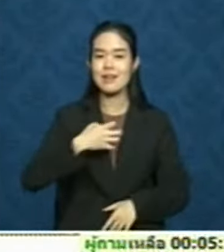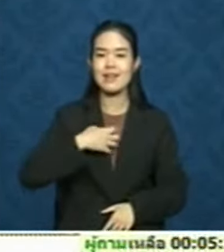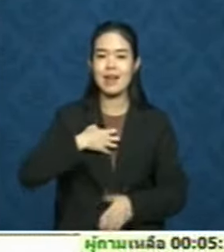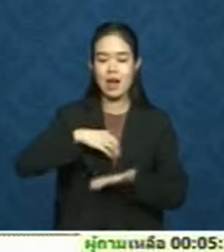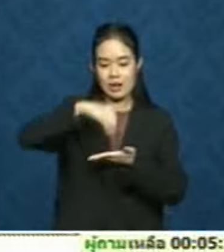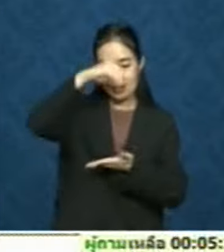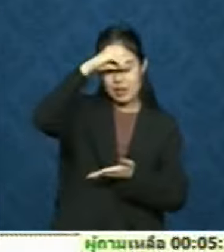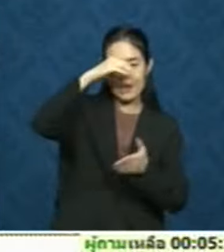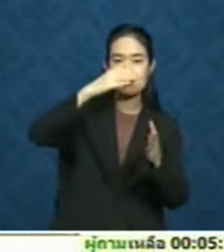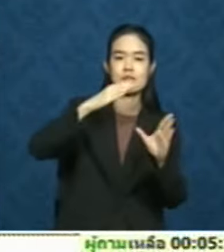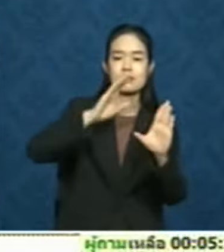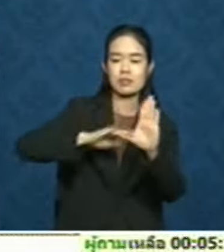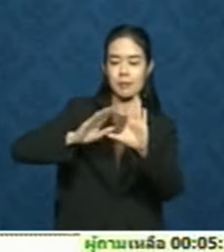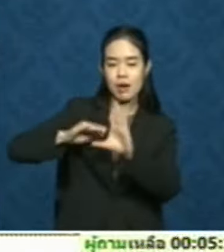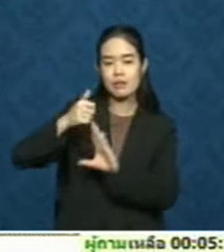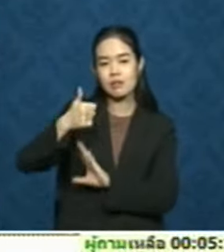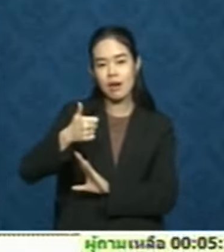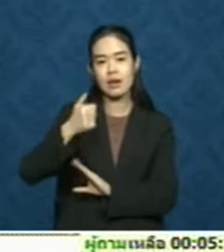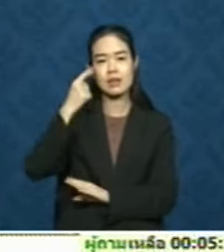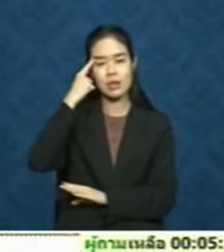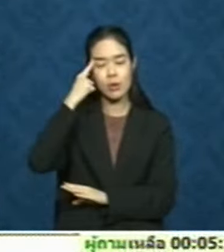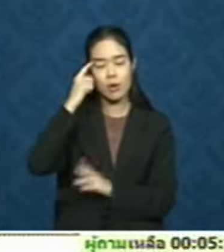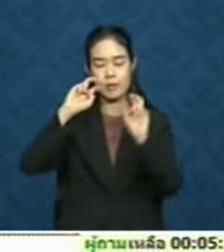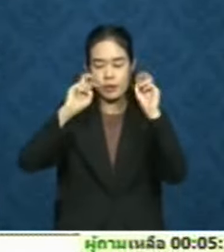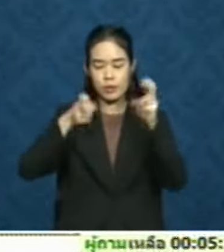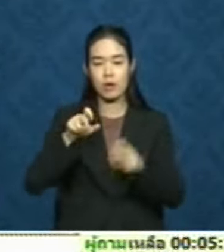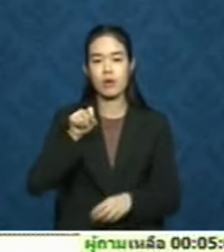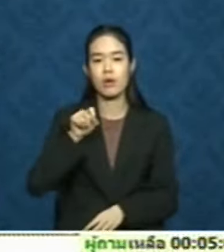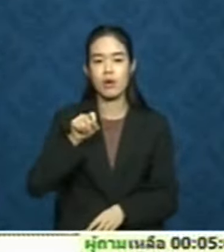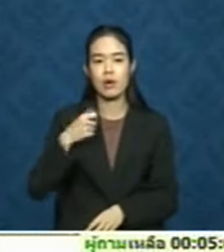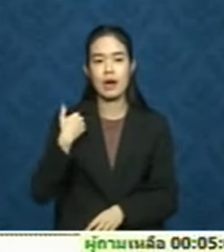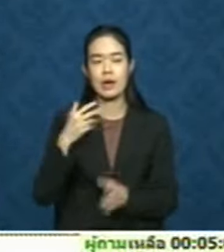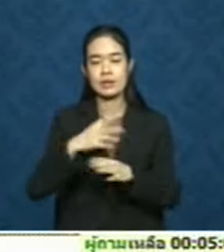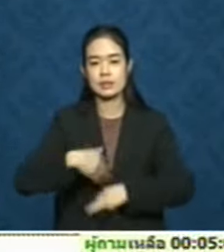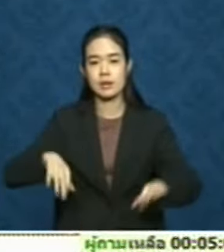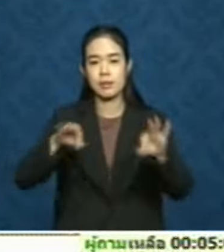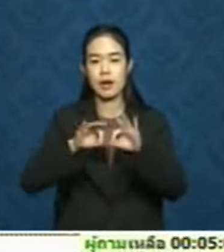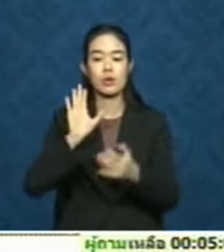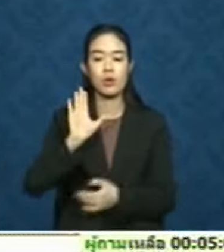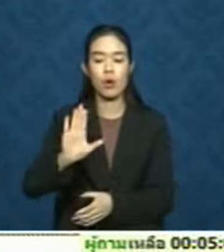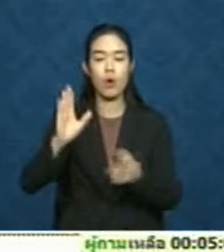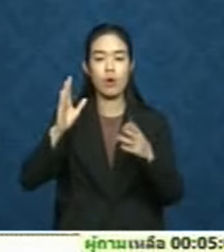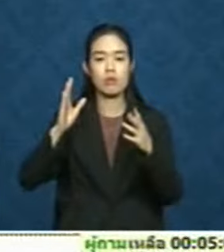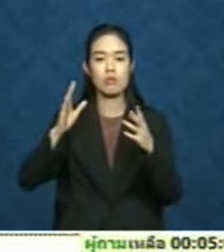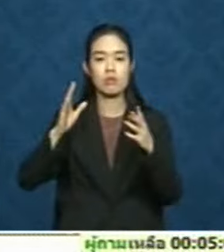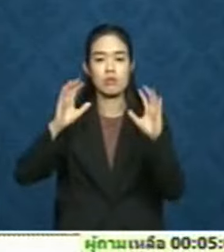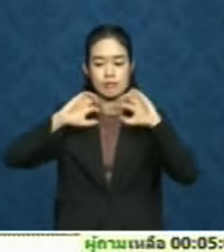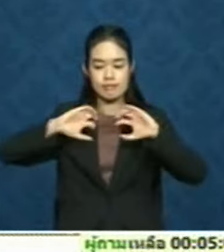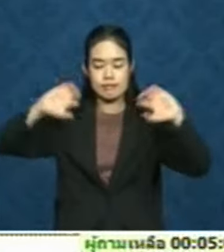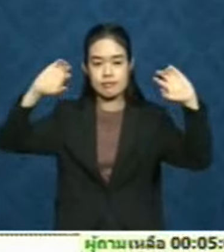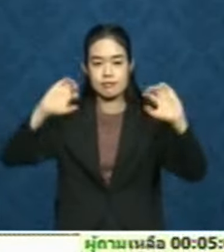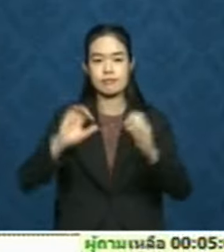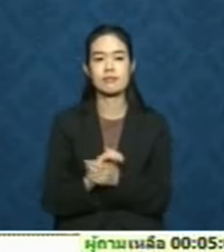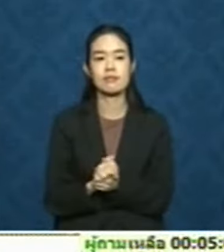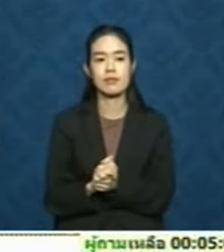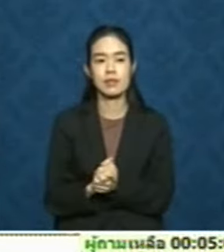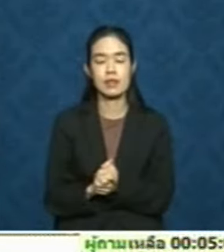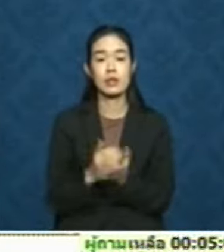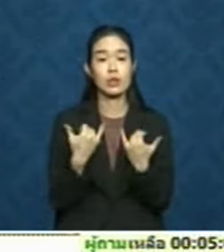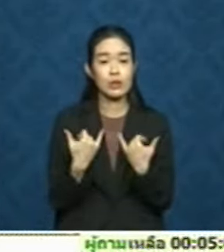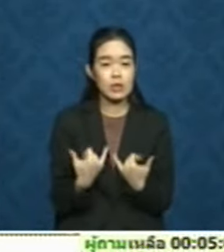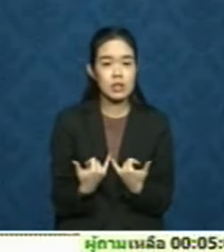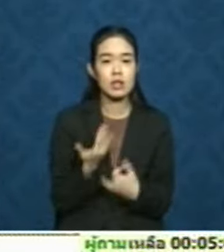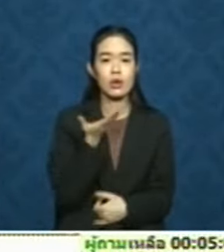ามารถเข้ามาเรียนได้ผมคิดว่ากระทู้นี้ก็จะเป็นประโยชน์กับรัฐบาลอย่างยิ่งครับหนึ่ง คงจะต้องขอท่านรัฐมนตรี